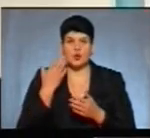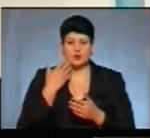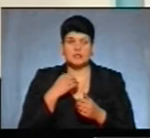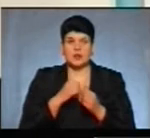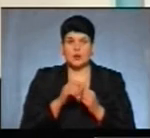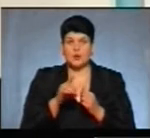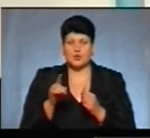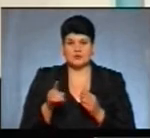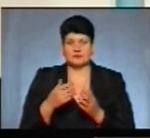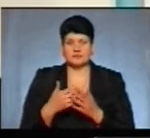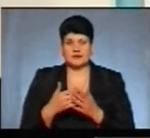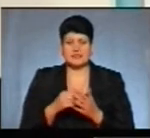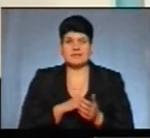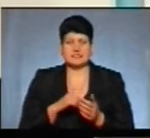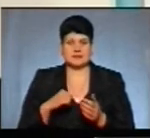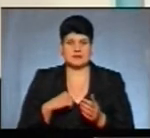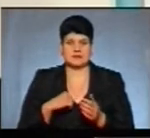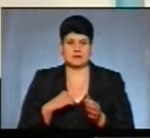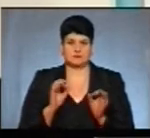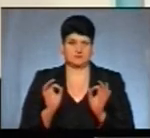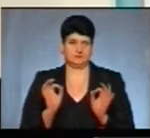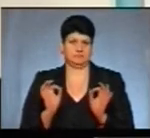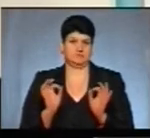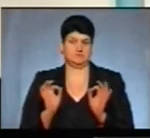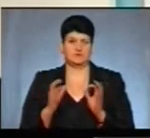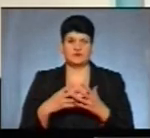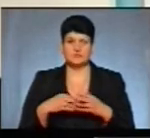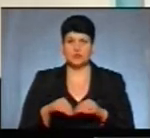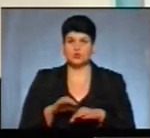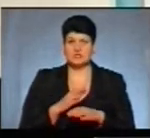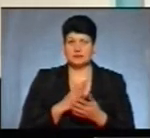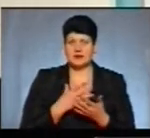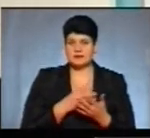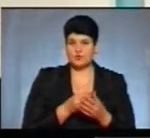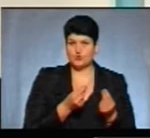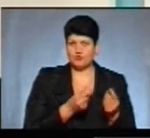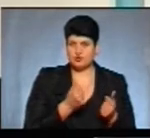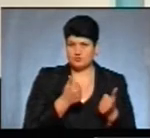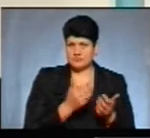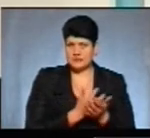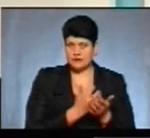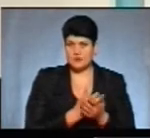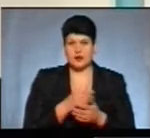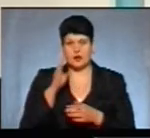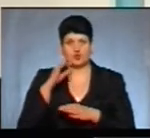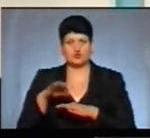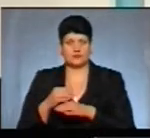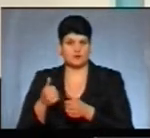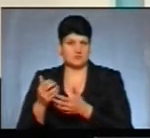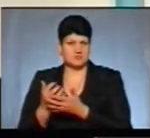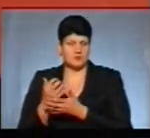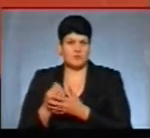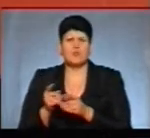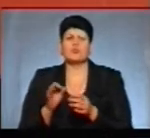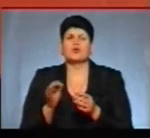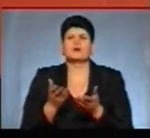скажімо, самодостатній в сім'ї, і дружина має свої кошти, добре заробляє, чоловік добре заробляє, ну, про